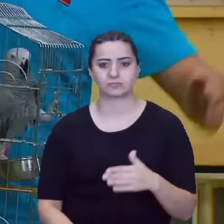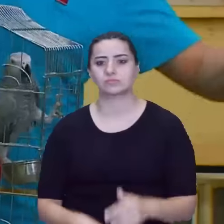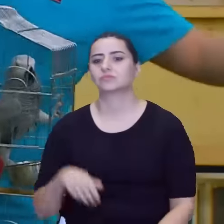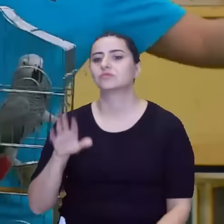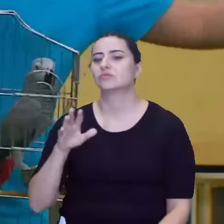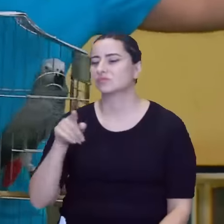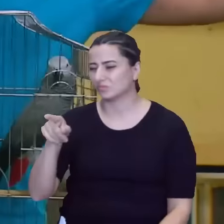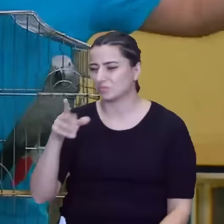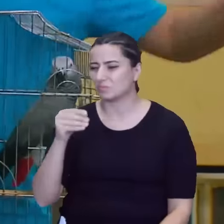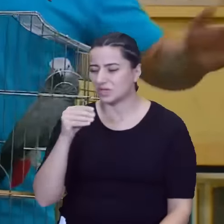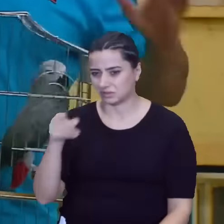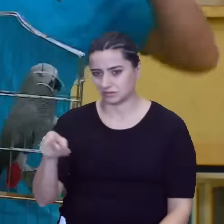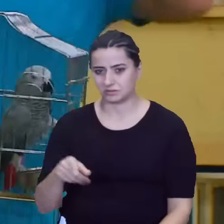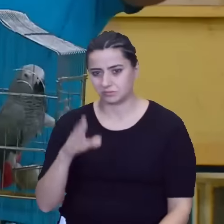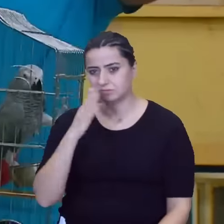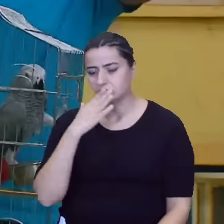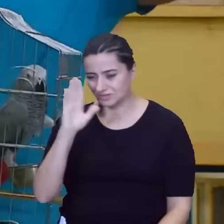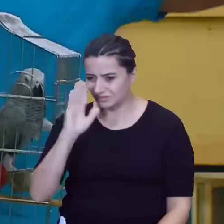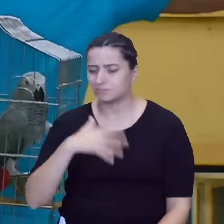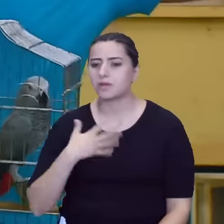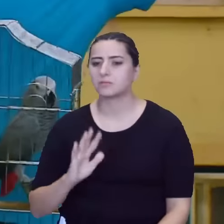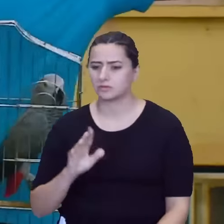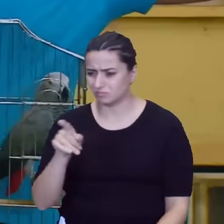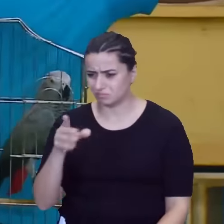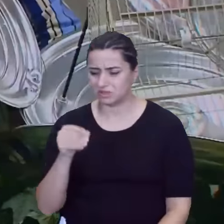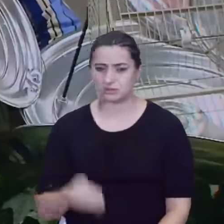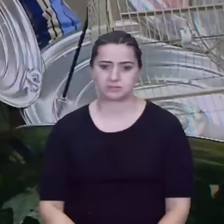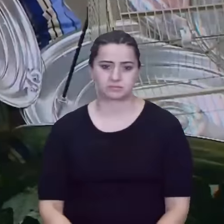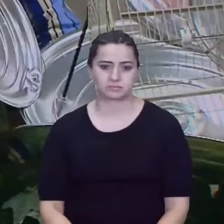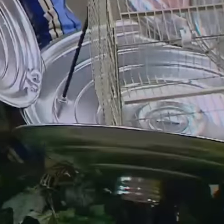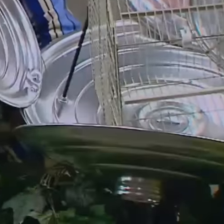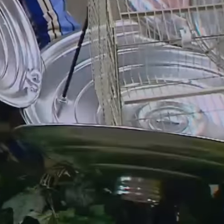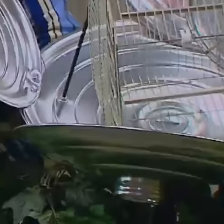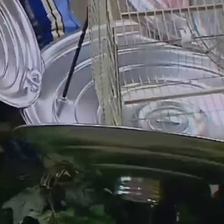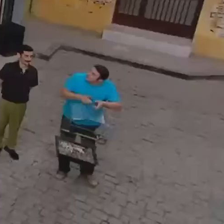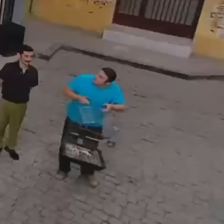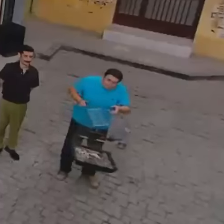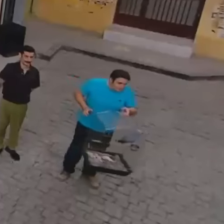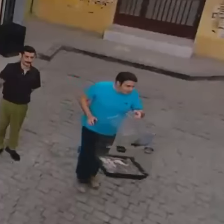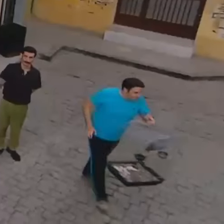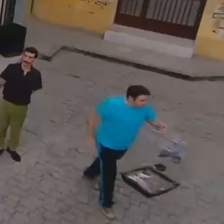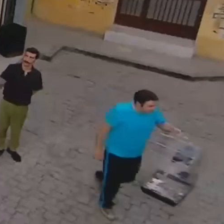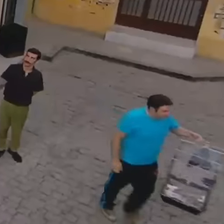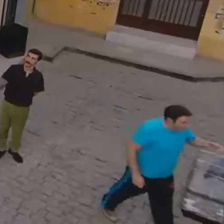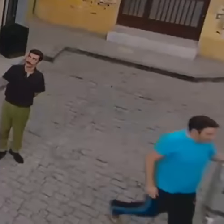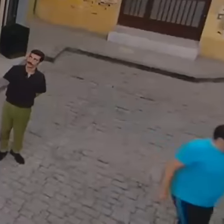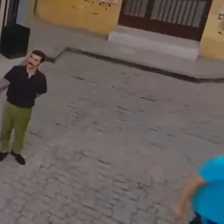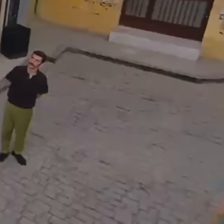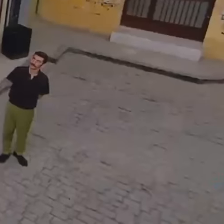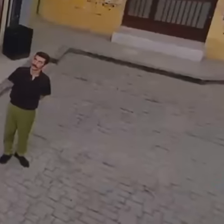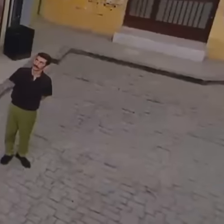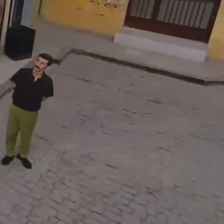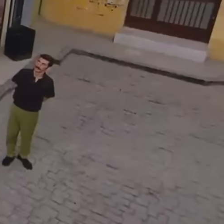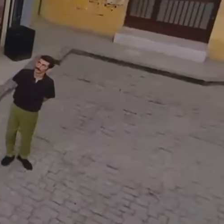gir. Yok, yok. Şurada pastanedeyim zaten. Merak etme, hemen şuradayım. Seyfi içine sinmese de ikna oldu. Çağatay mecburen